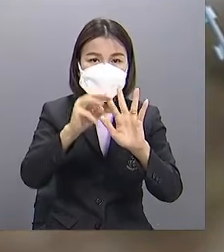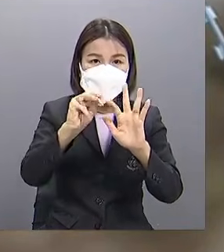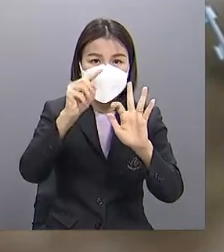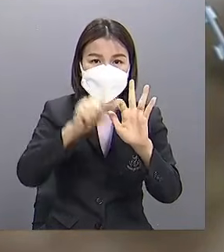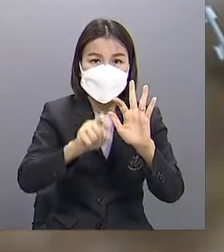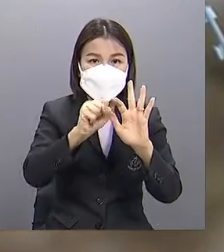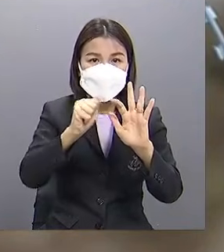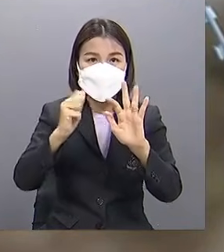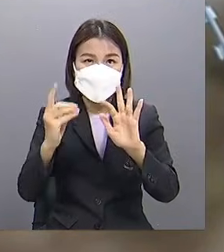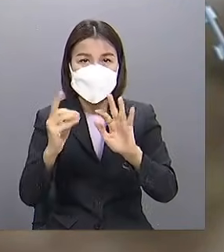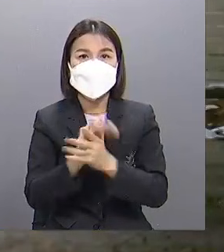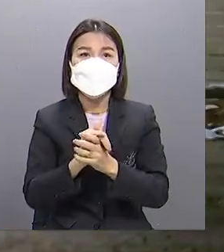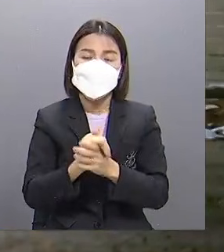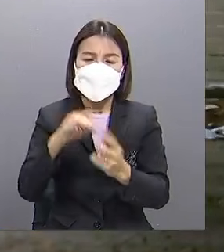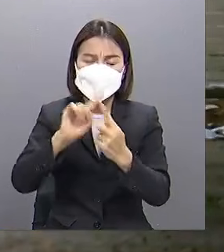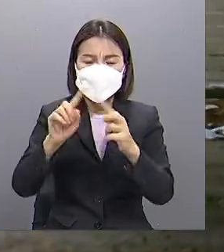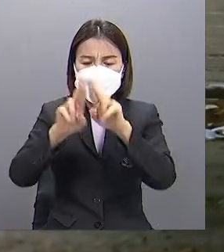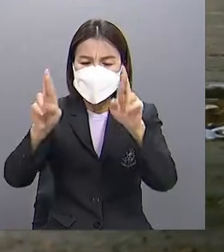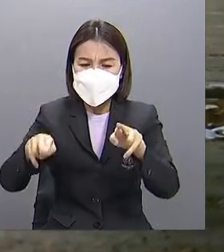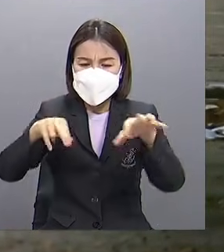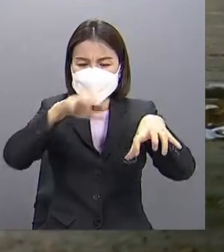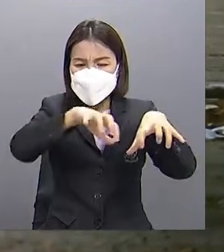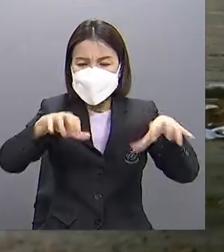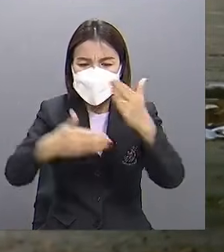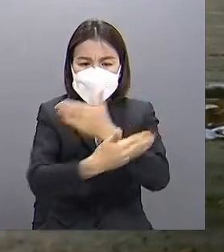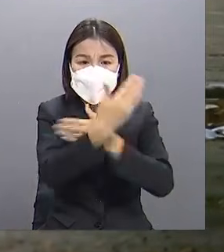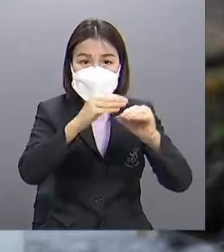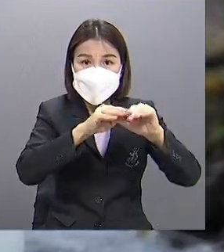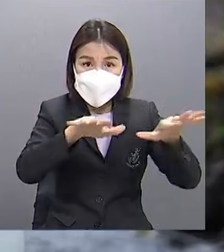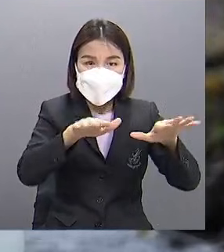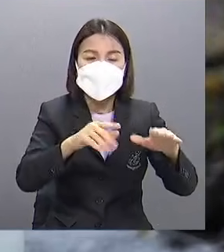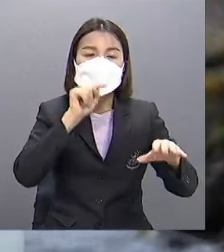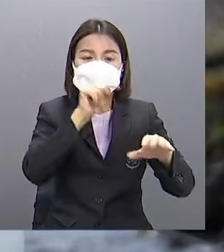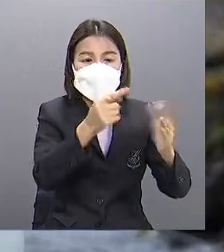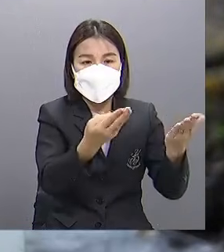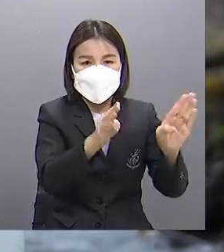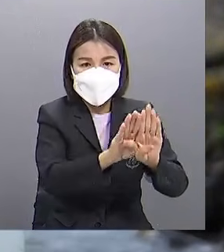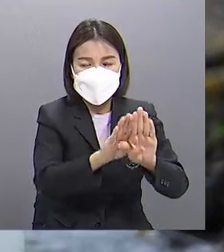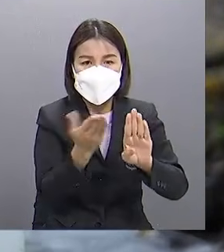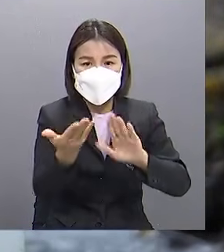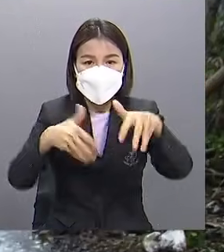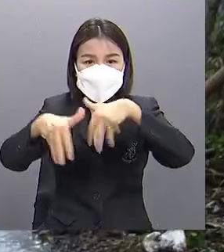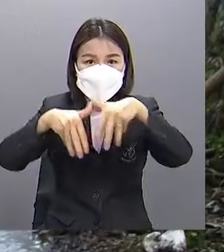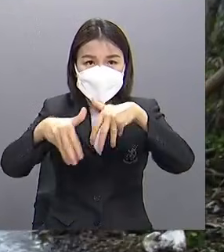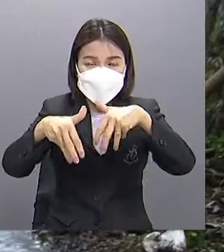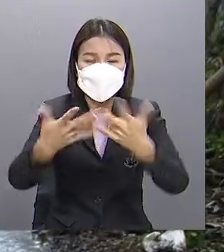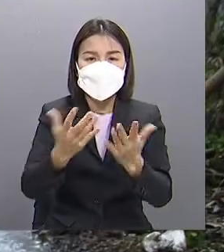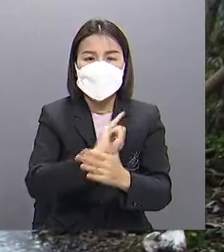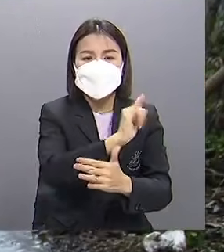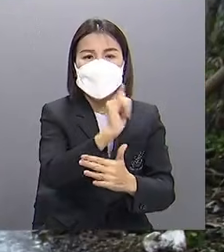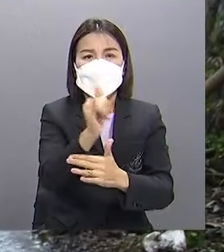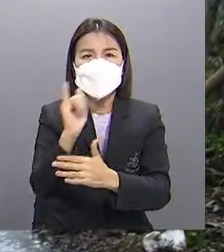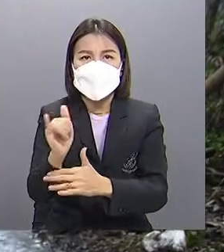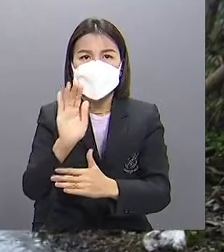ที่มีความเสี่ยงตลอดจนขอความร่วมมือประชาชนในพื้นที่งดเว้นการเดินทางออกนอกเคหสถ